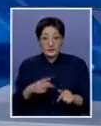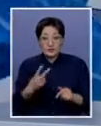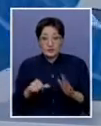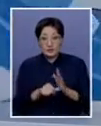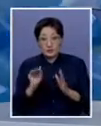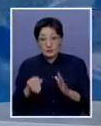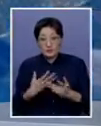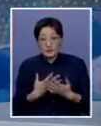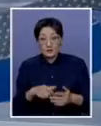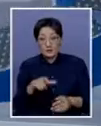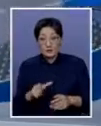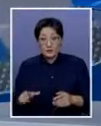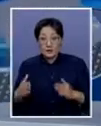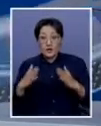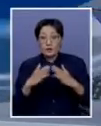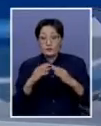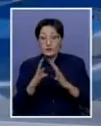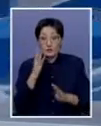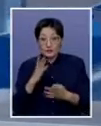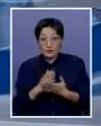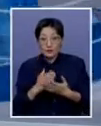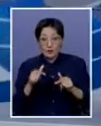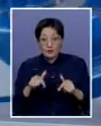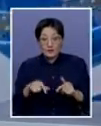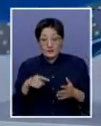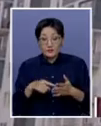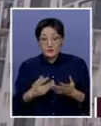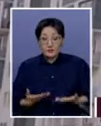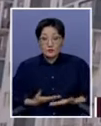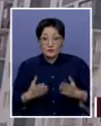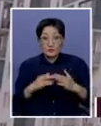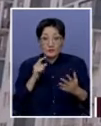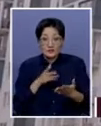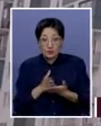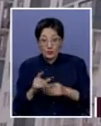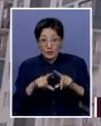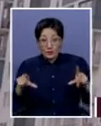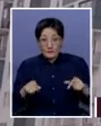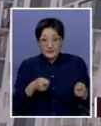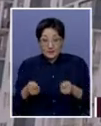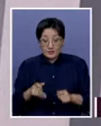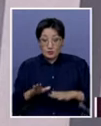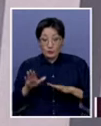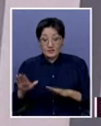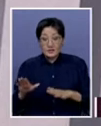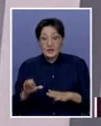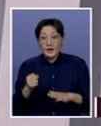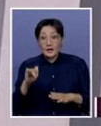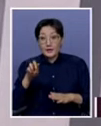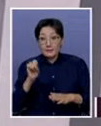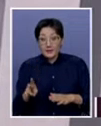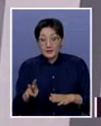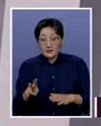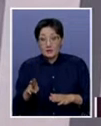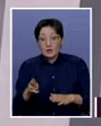26 мыңға жуық адам баспана кезегінде тұр. Бүгін бұл туралы қалалық тұрғын үй саясаты басқармасы басшысының орынбасары Айбек